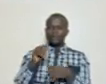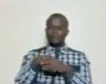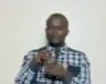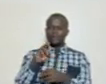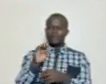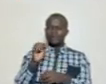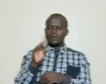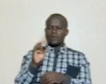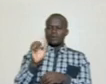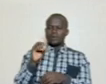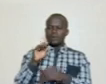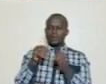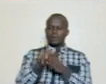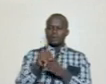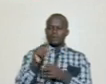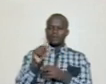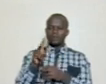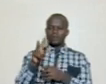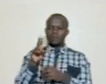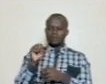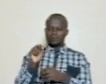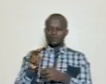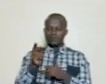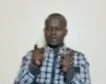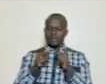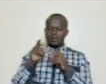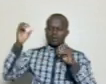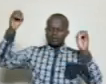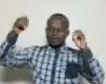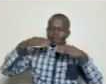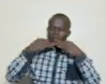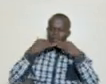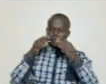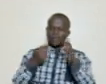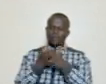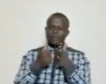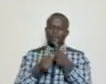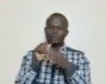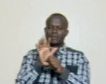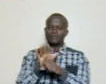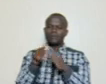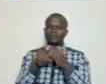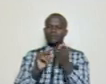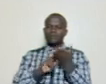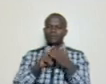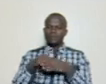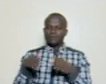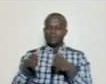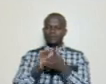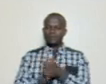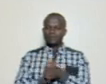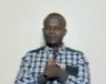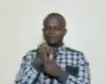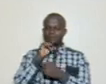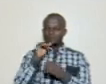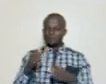mu Karere ka Kamonyi no kukivamo mu Karere ka Muhanga. Aha nta matara ku mihanda ahari bikaba biteza ibibazo binyuranye abakoresha uyu muhanda. Iyo nta matara